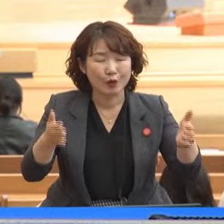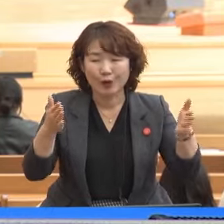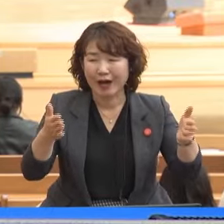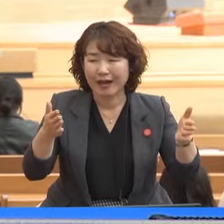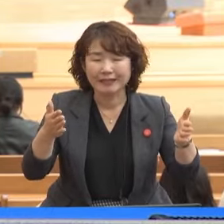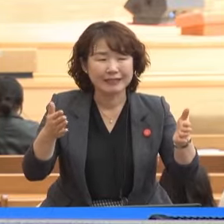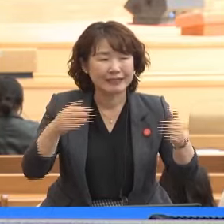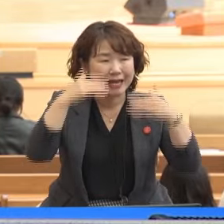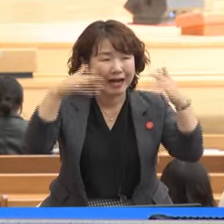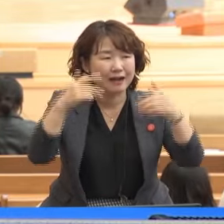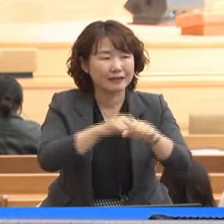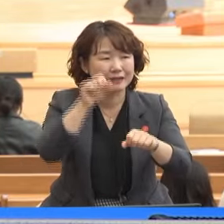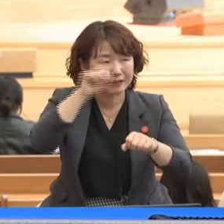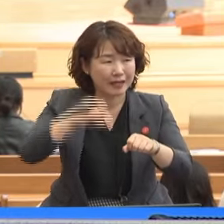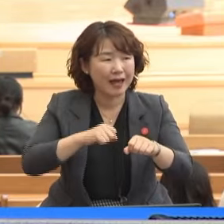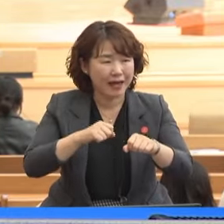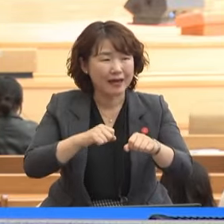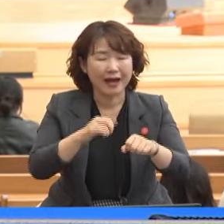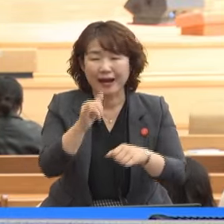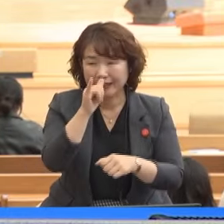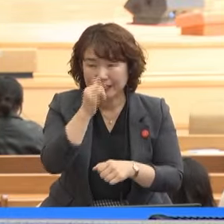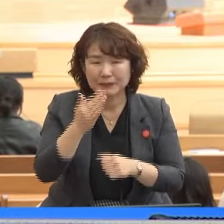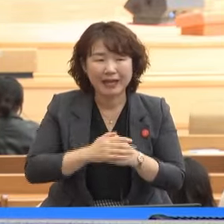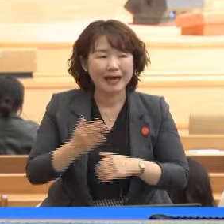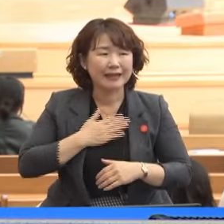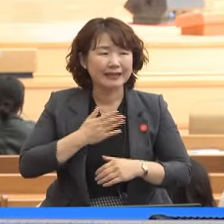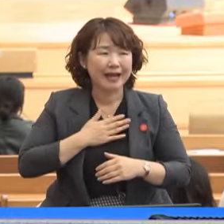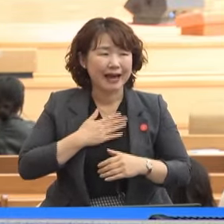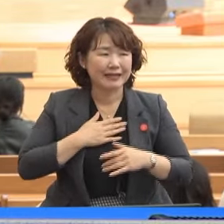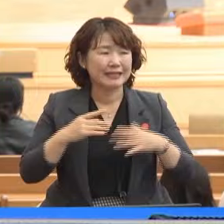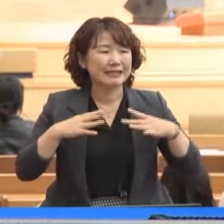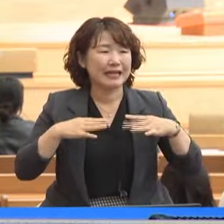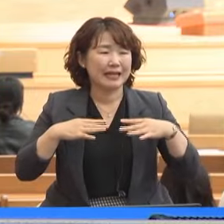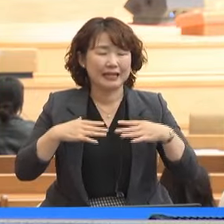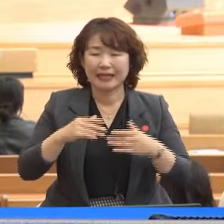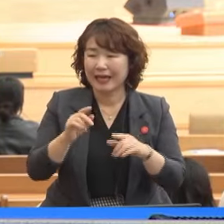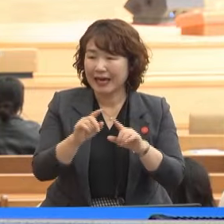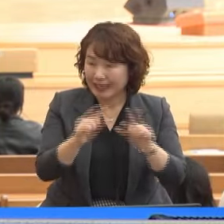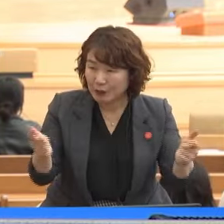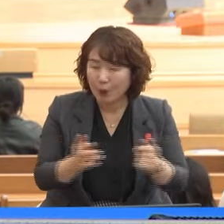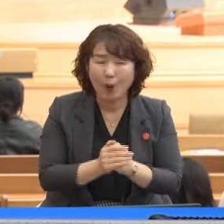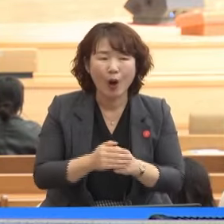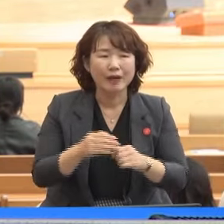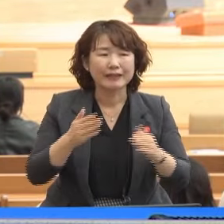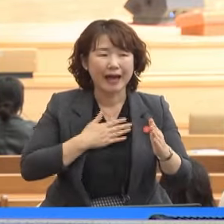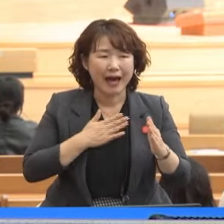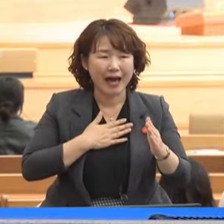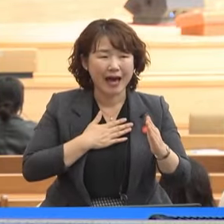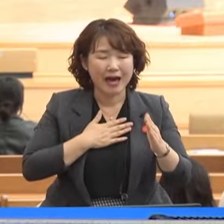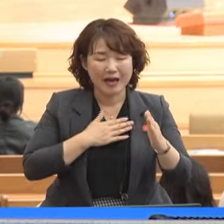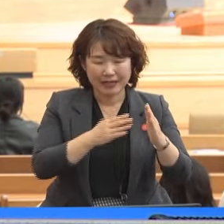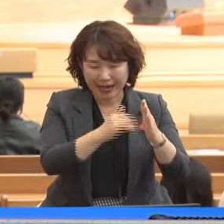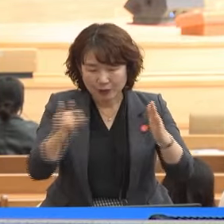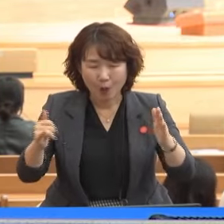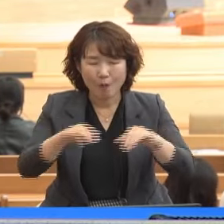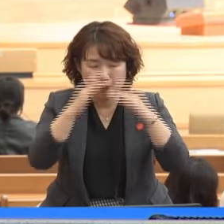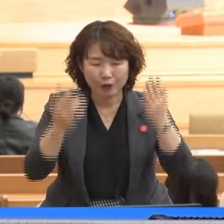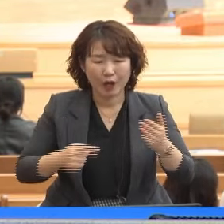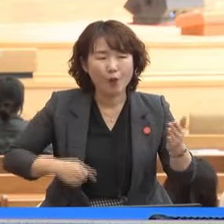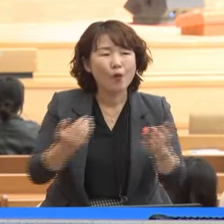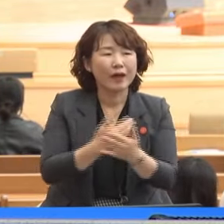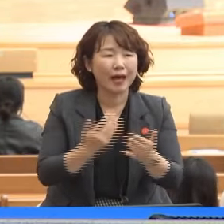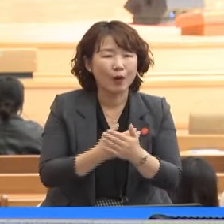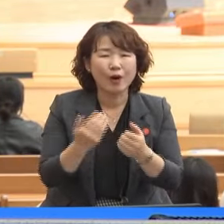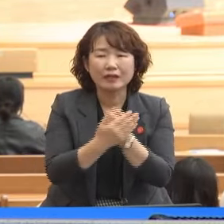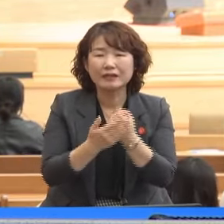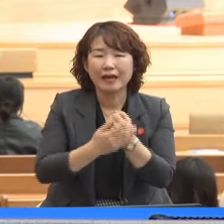특세로 모입니다만은 우리를 잘 아는 것이 아니라 온 교회가 온 가족이 회개하며 은혜를